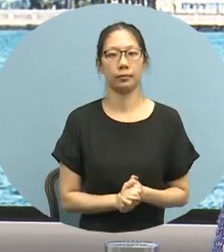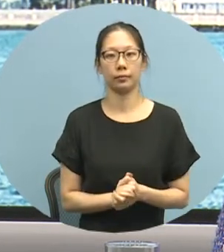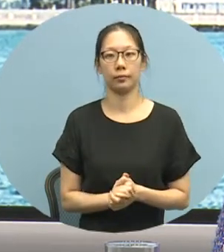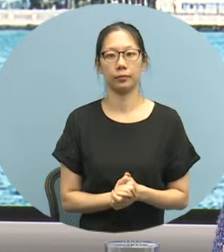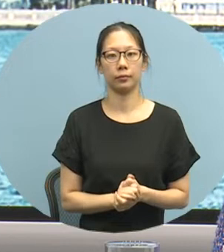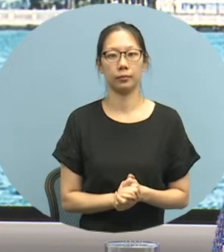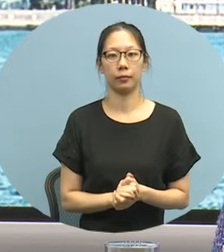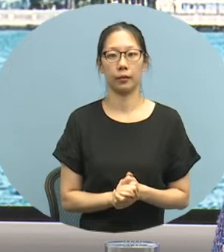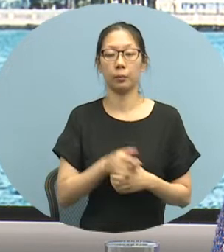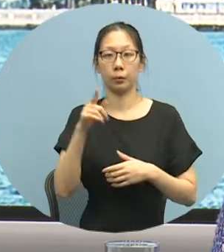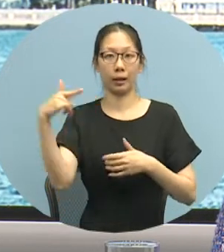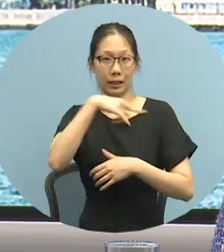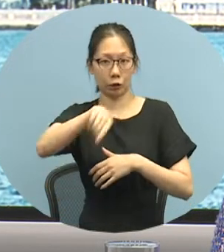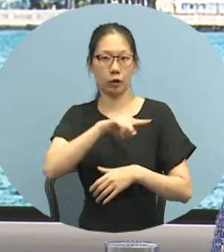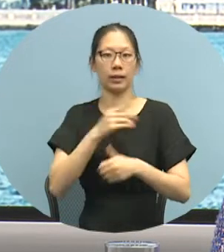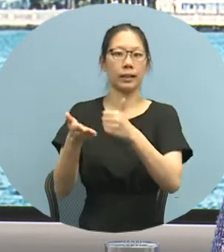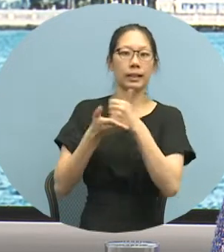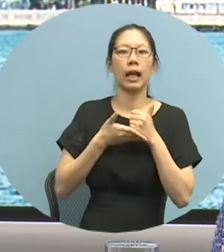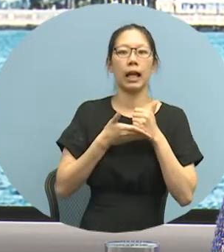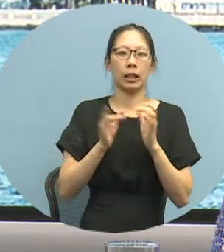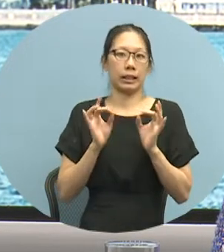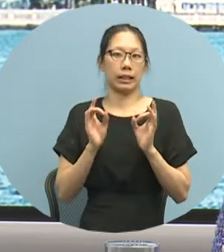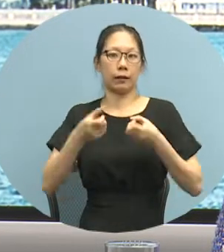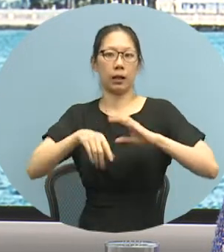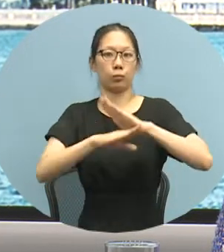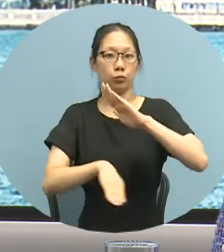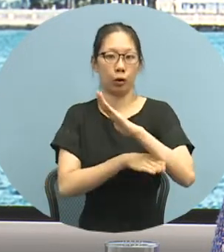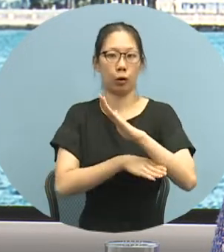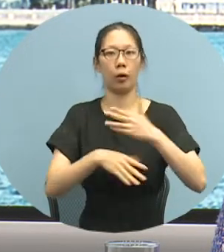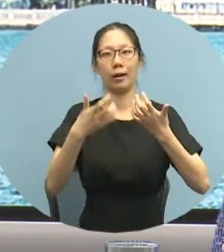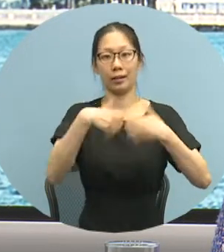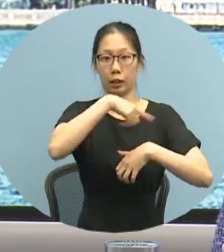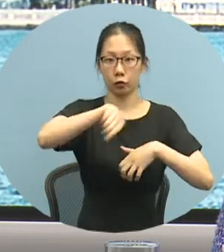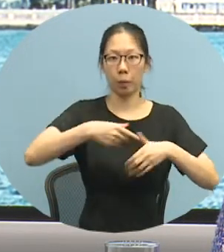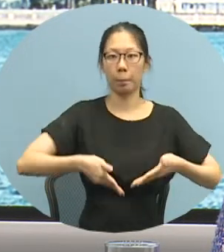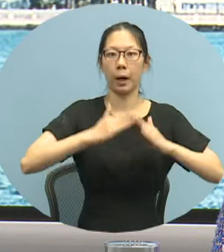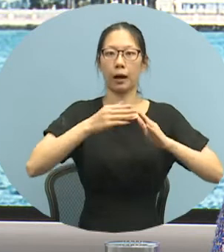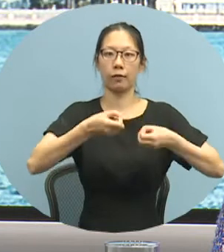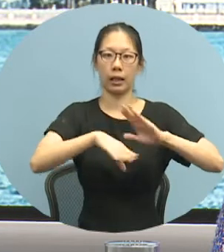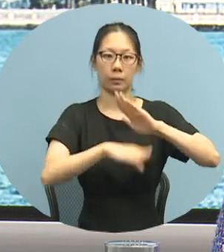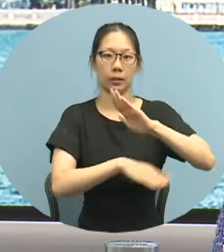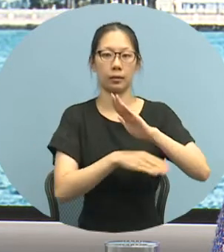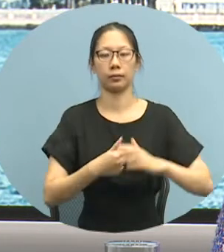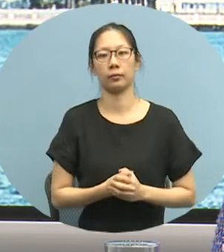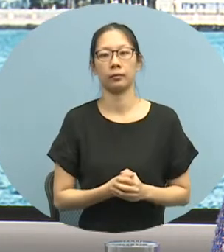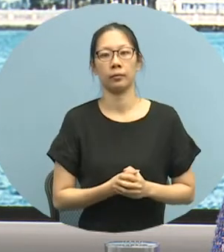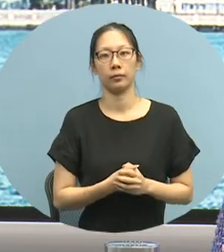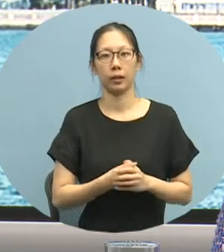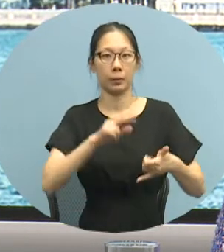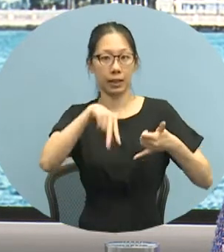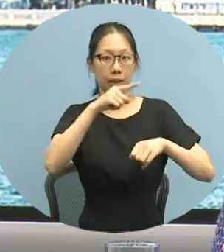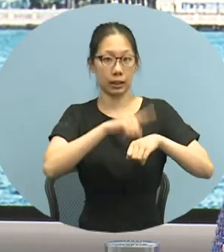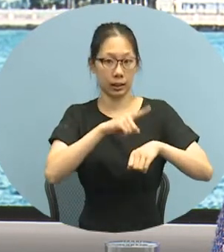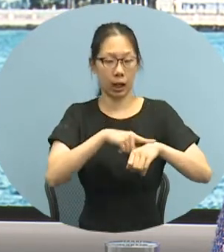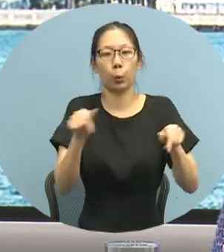聘用了一間私人的化驗所，他在機場那裡是設立了一個化驗室的，所以他做這個測試的時